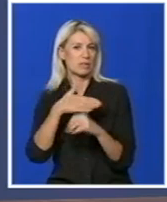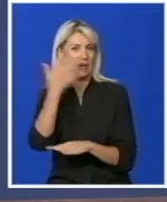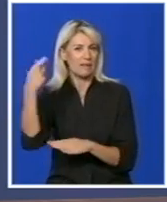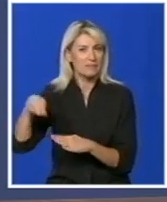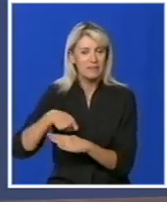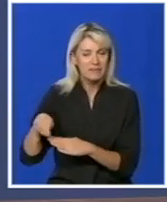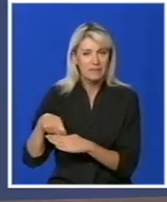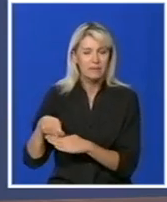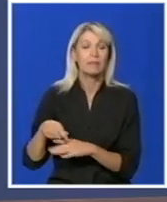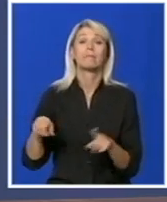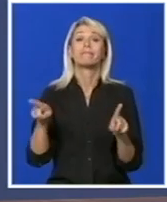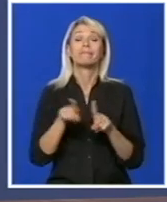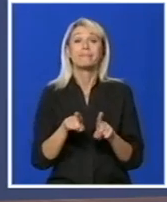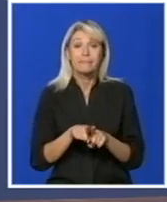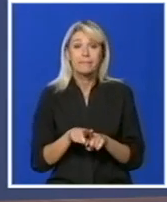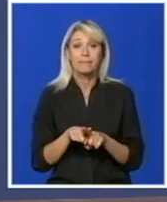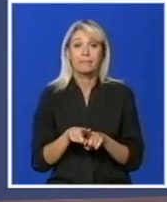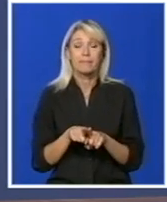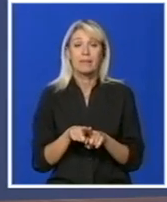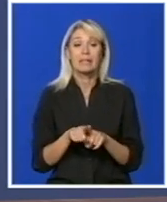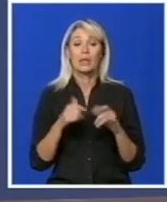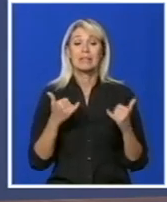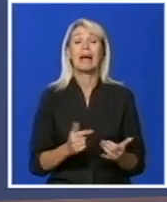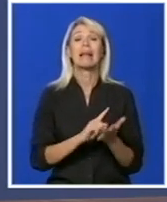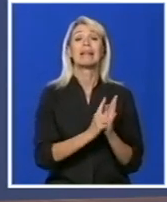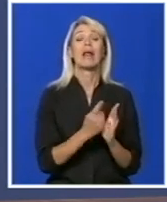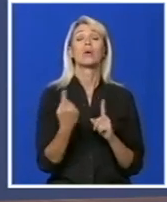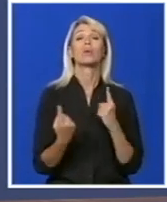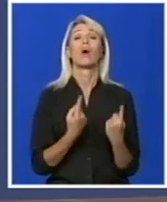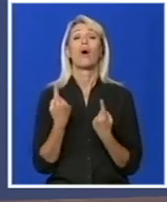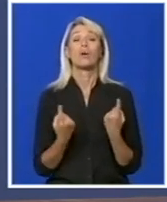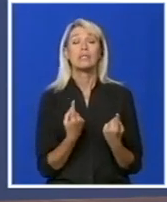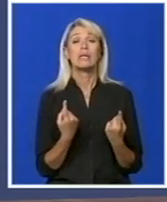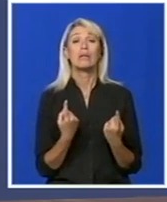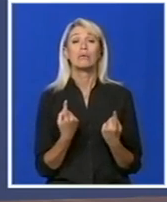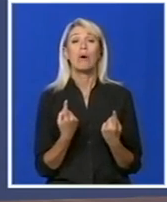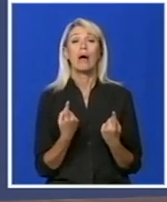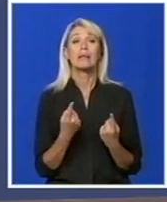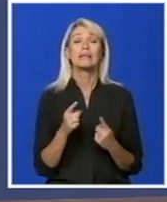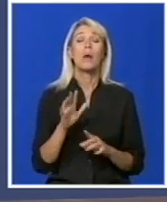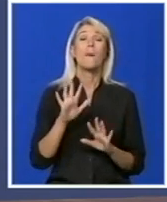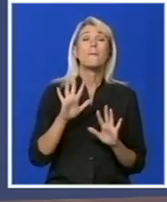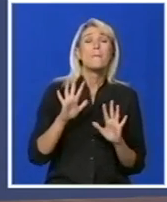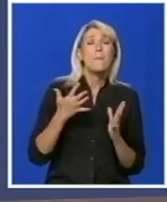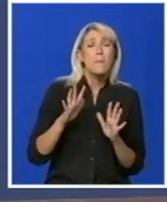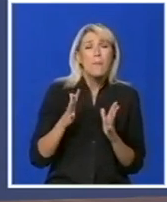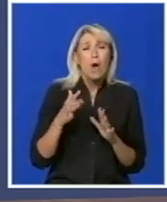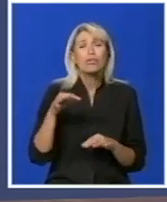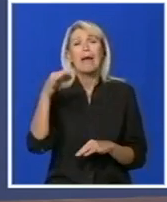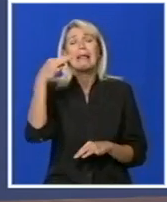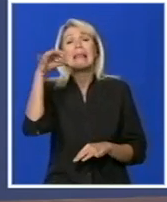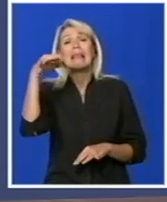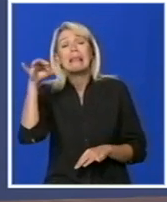Takođe, se prema trenutnoj situaciji može reći da jedino možda imamo na